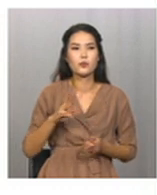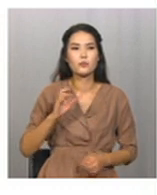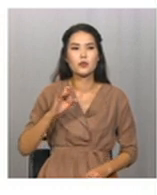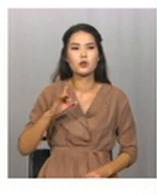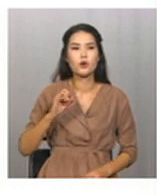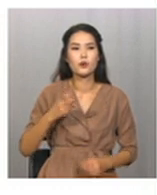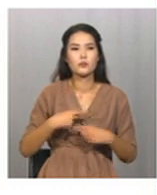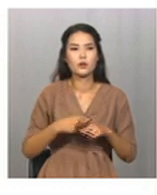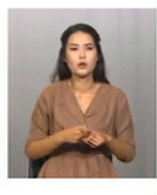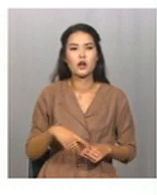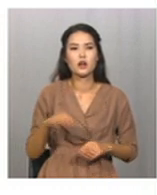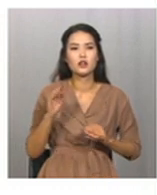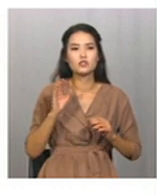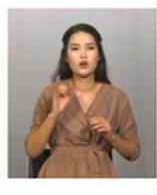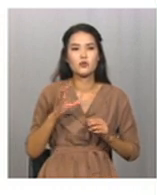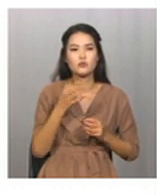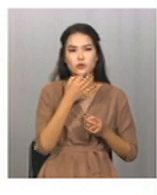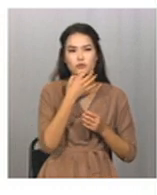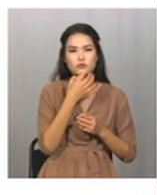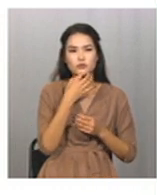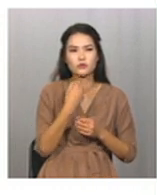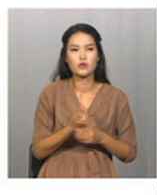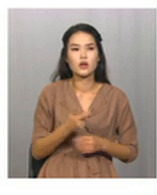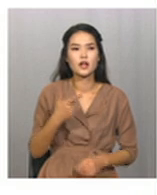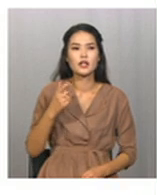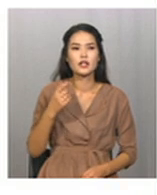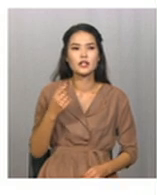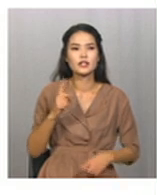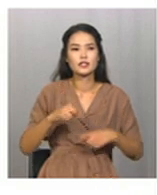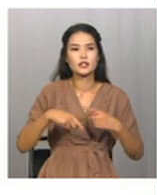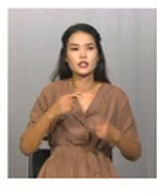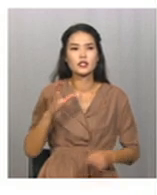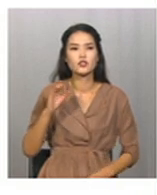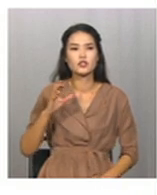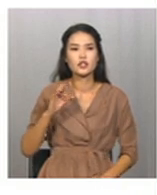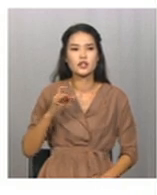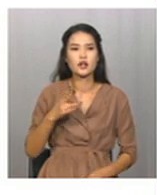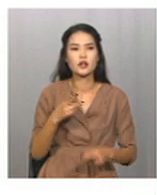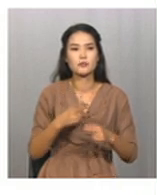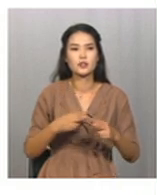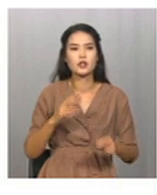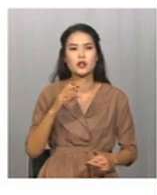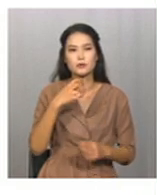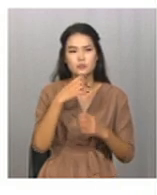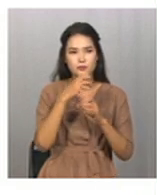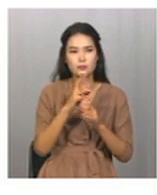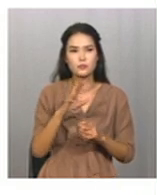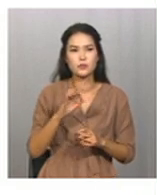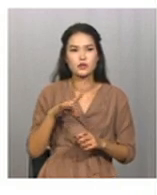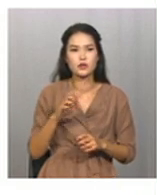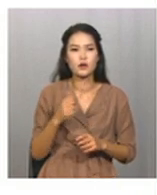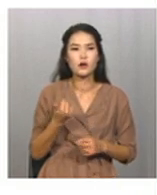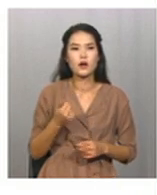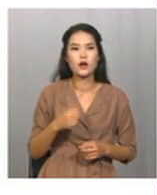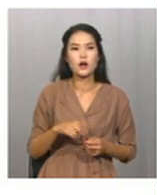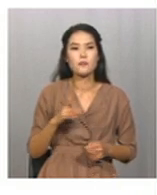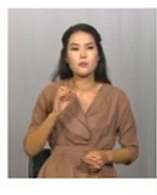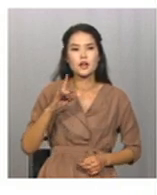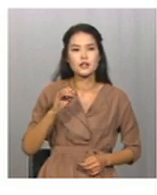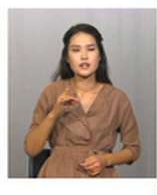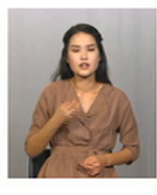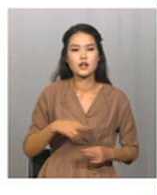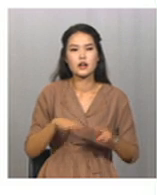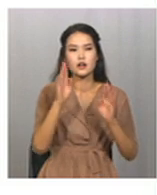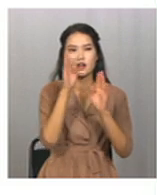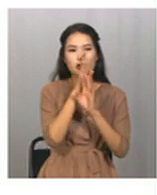Микробиология, жасуша, тұқым, гендік инженерия, металл, микроорганизм, бактерия,